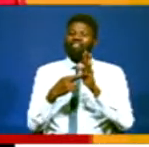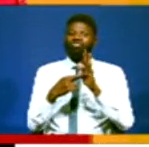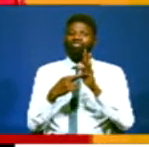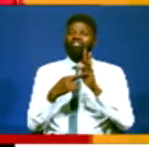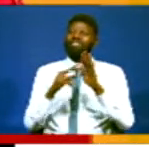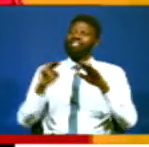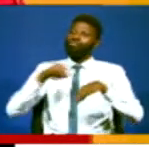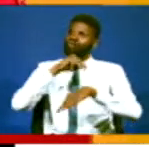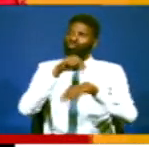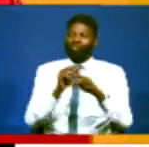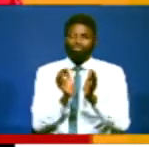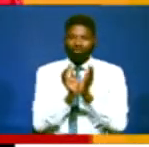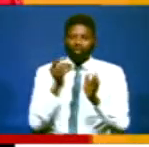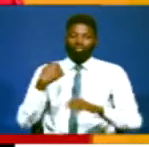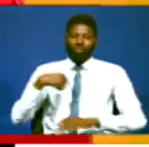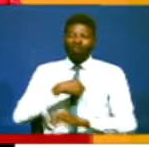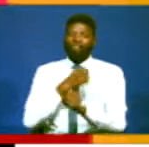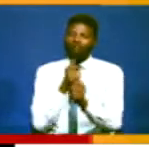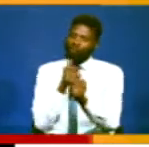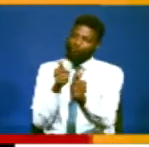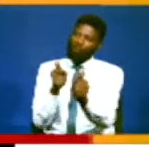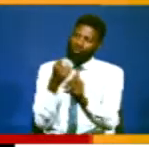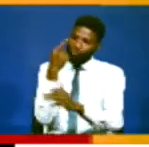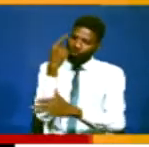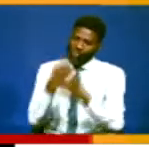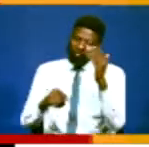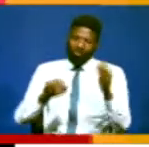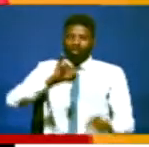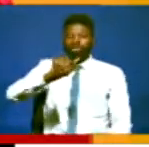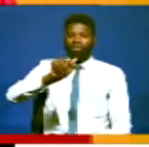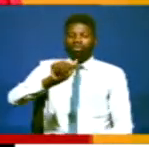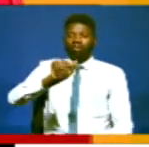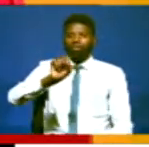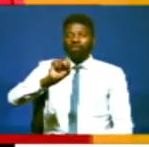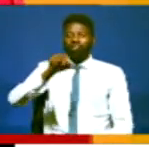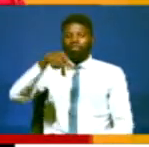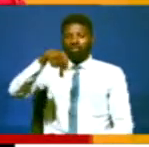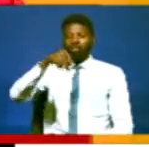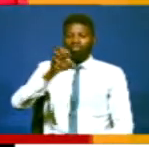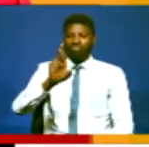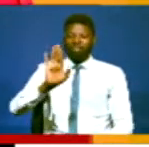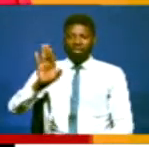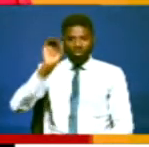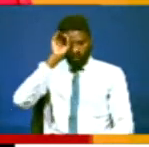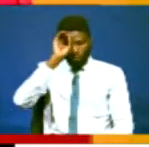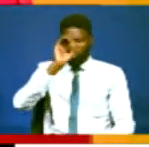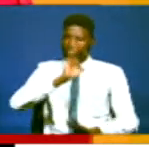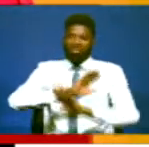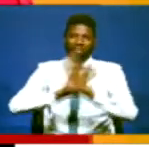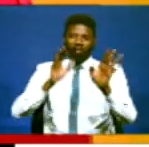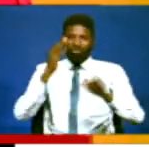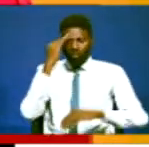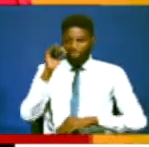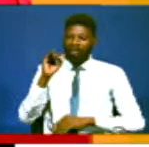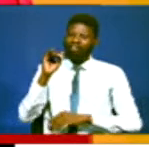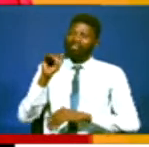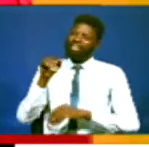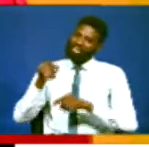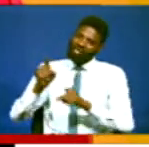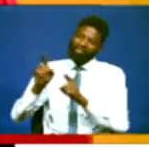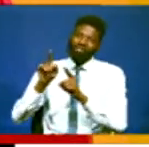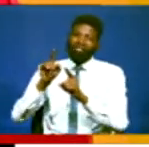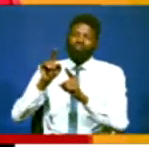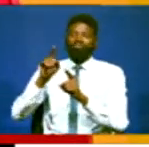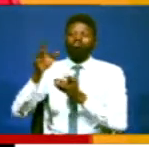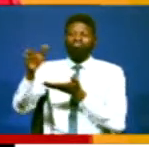ndiyo tunafuata eti kwa sababu amechaguliwa katika kuwa katika lile jopo. unaweza kupata hata yule mwanafunzi darasani